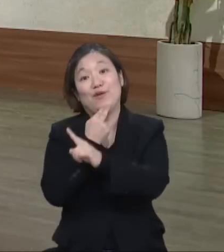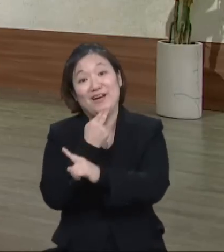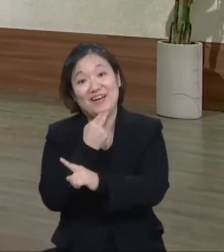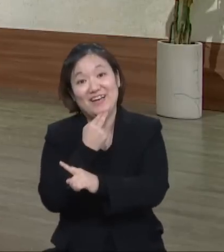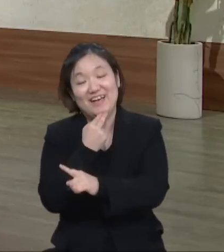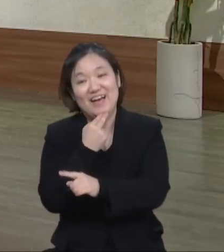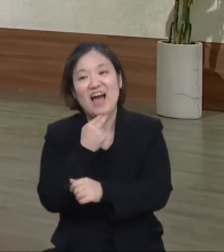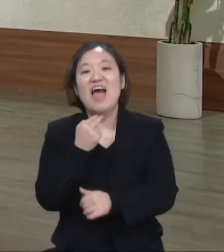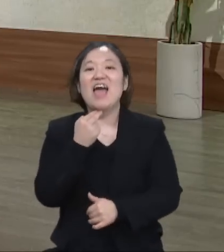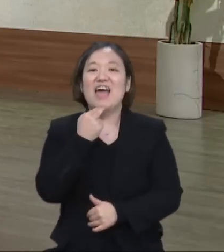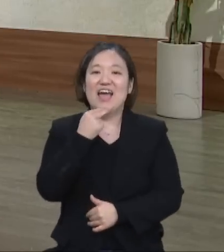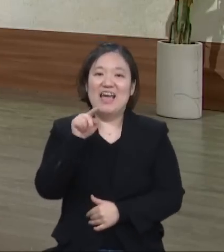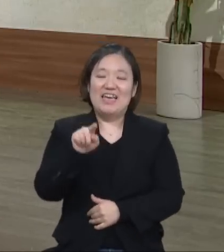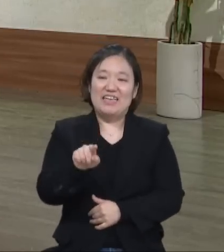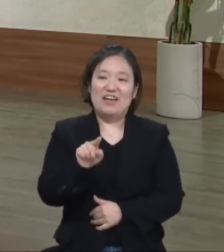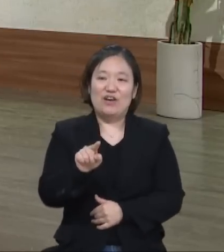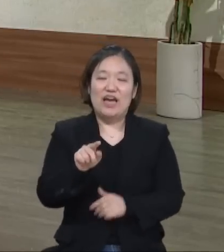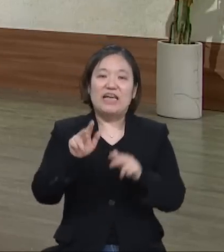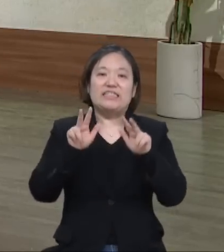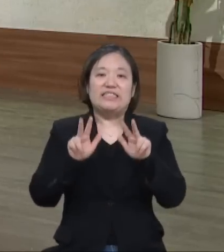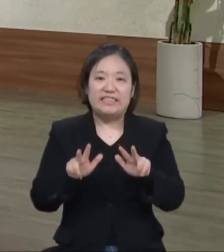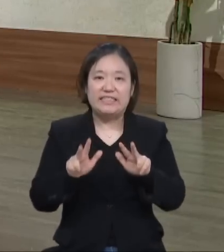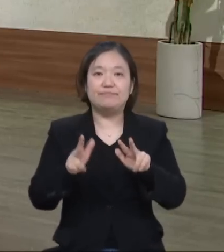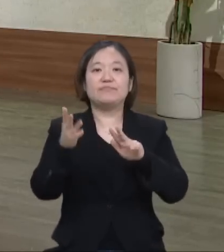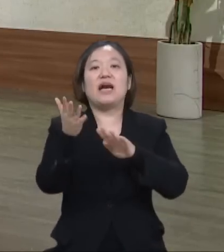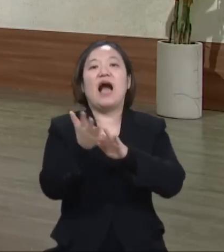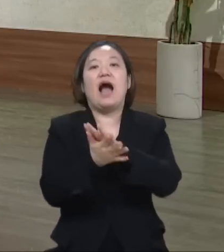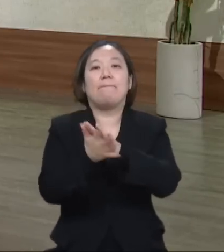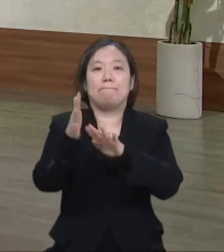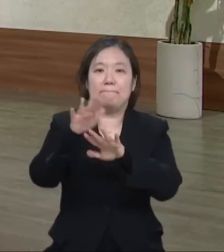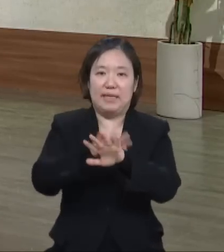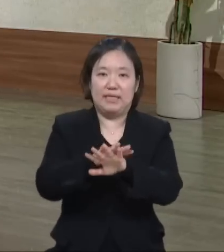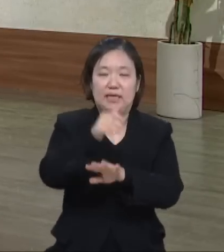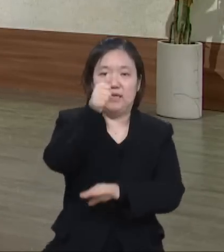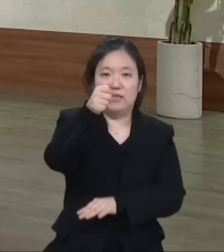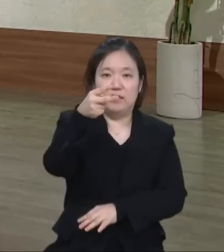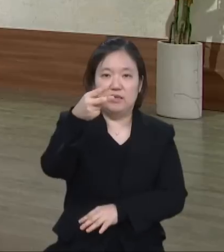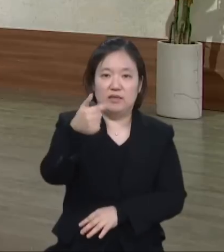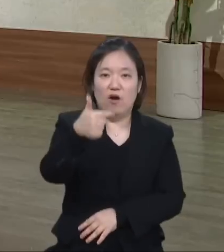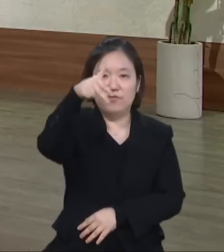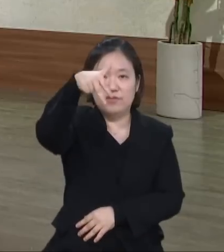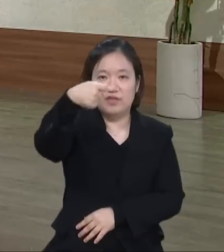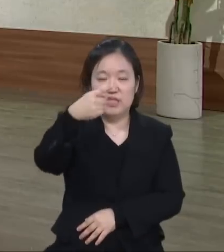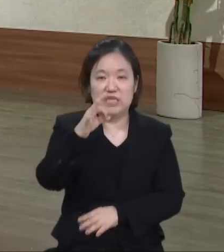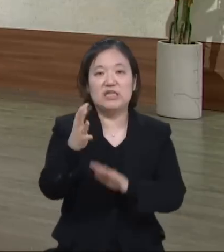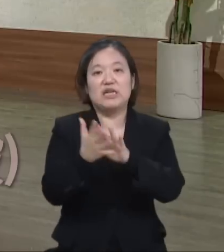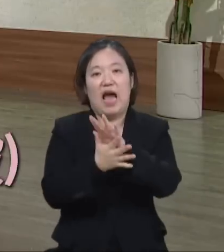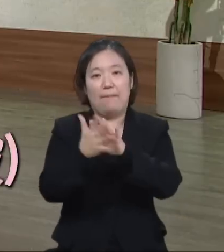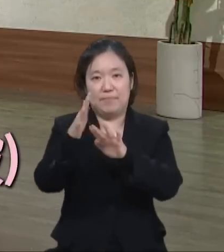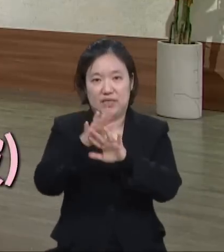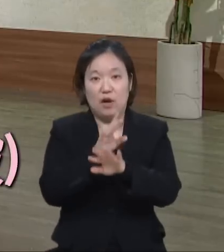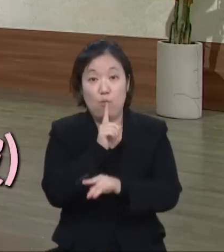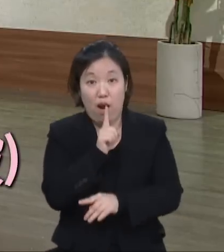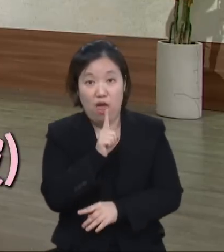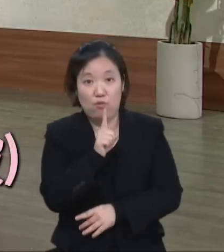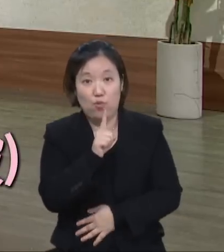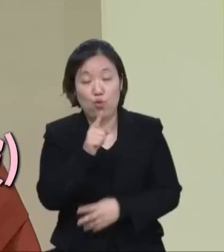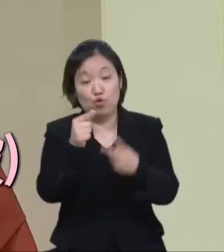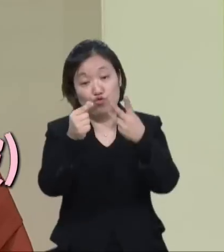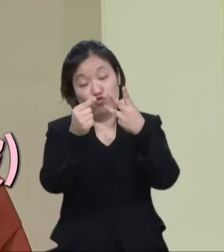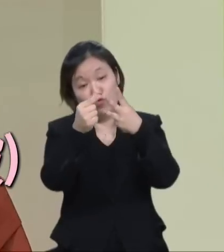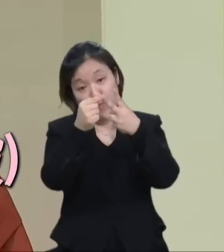없다느니 뭐 이런 것은 현재이 순간에 카피 현증가피라고 합니다 그 두 번째 카피는